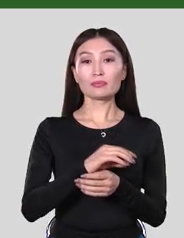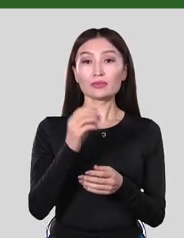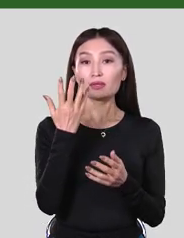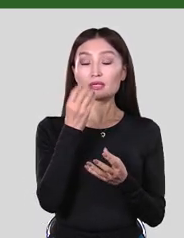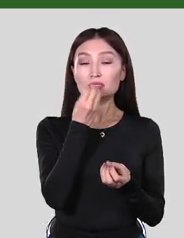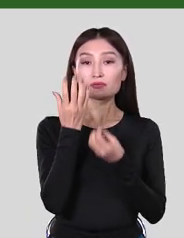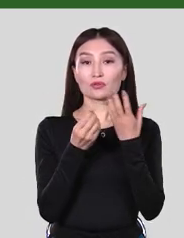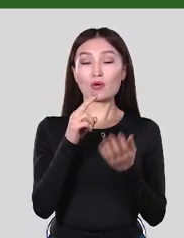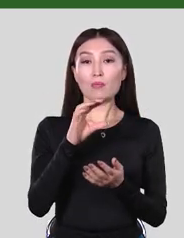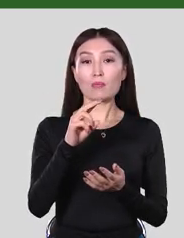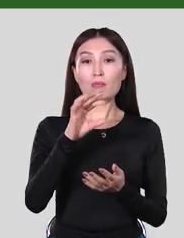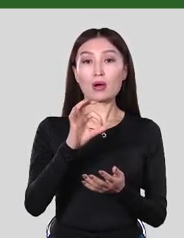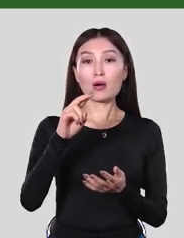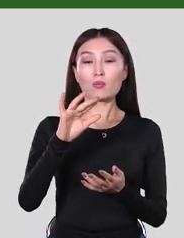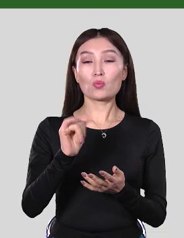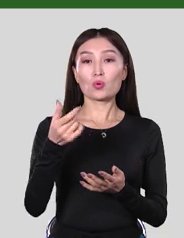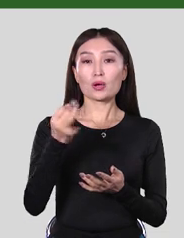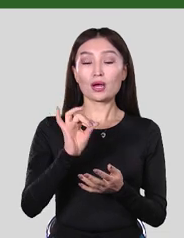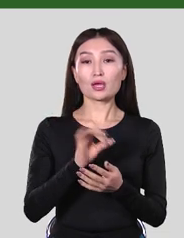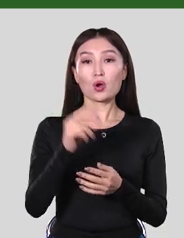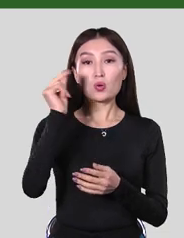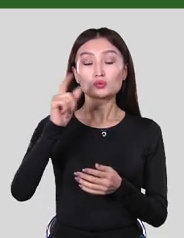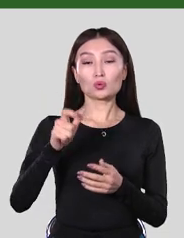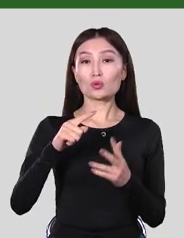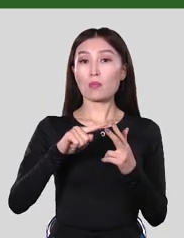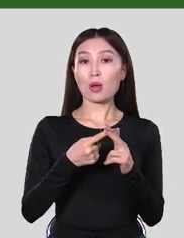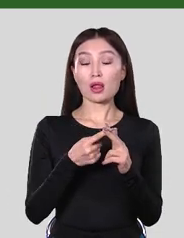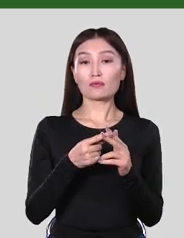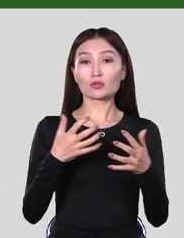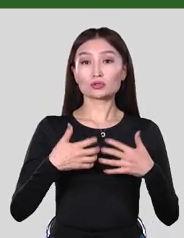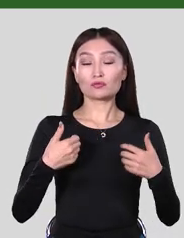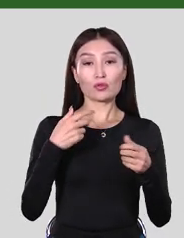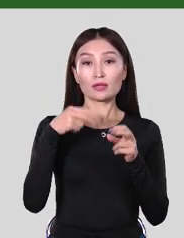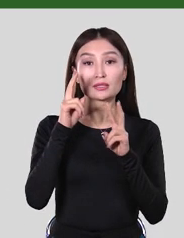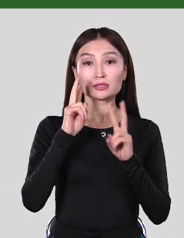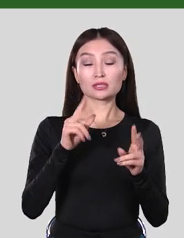другие. Ученые не знают и половины животных, обитающих там.